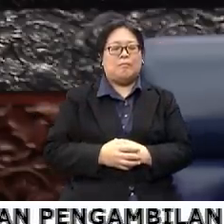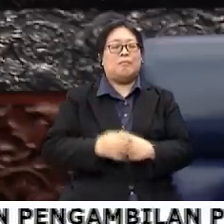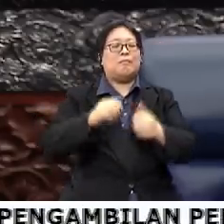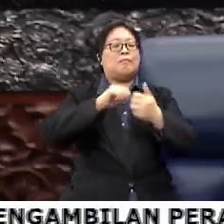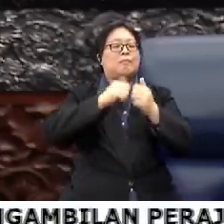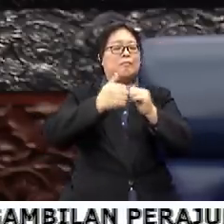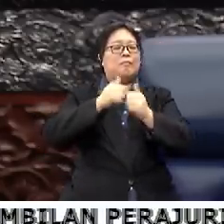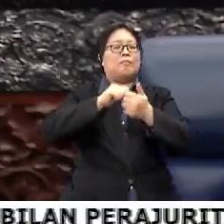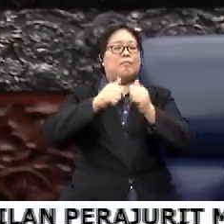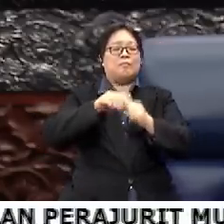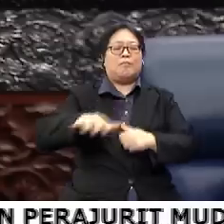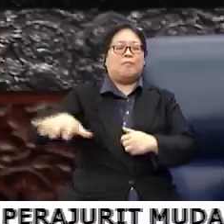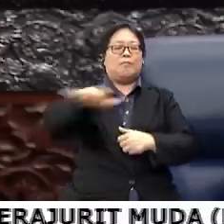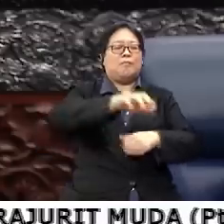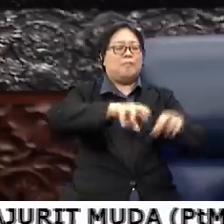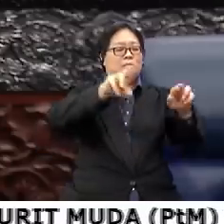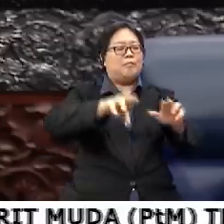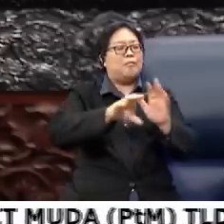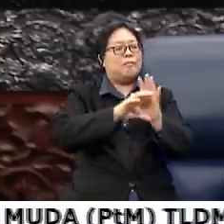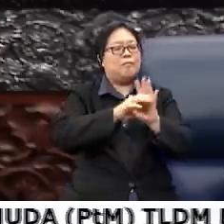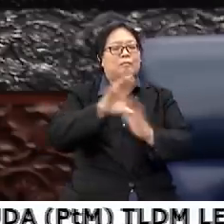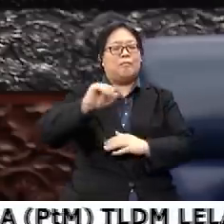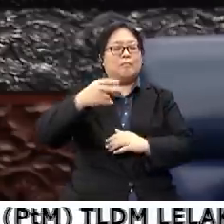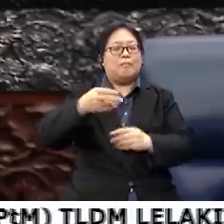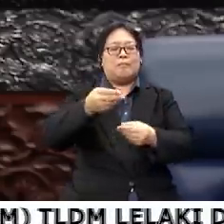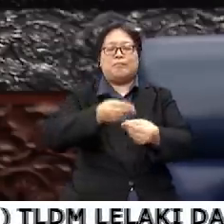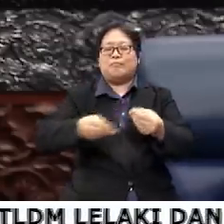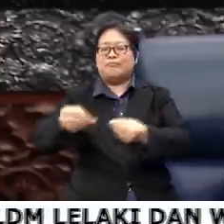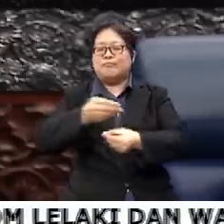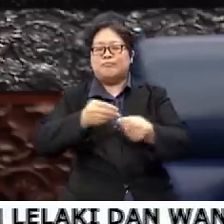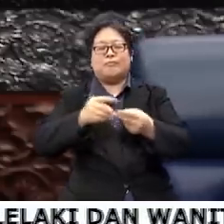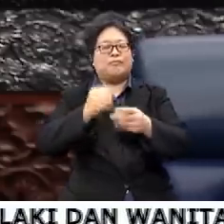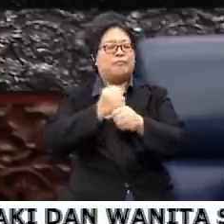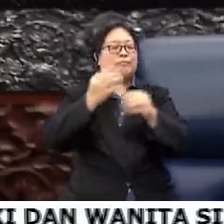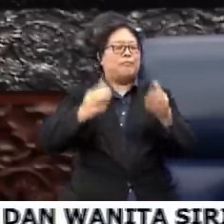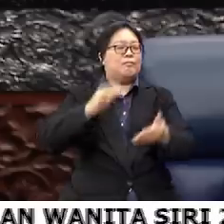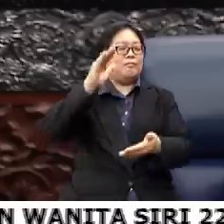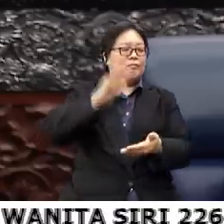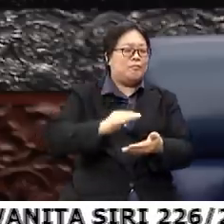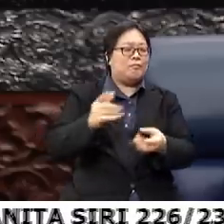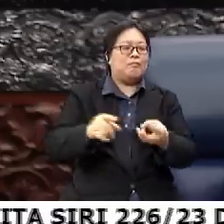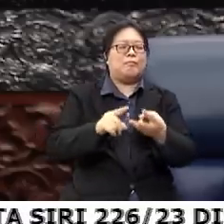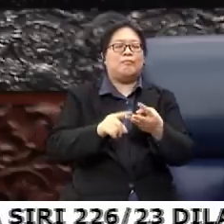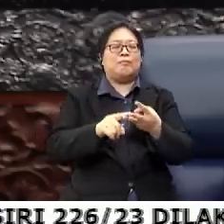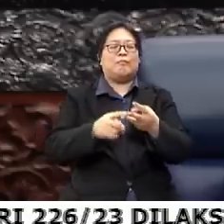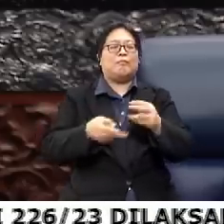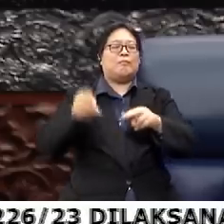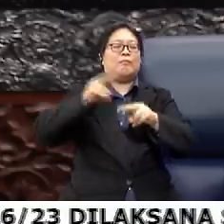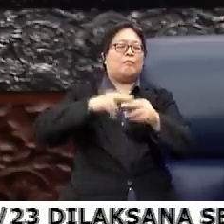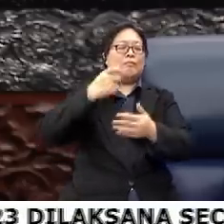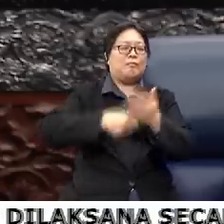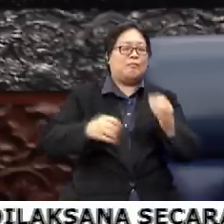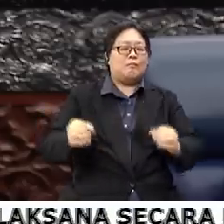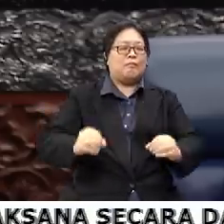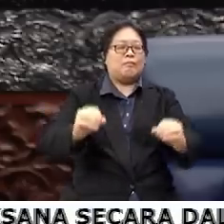masalah-masalah yang mereka hadapi seperti aliran tunai, kekurangan pekerja dan juga peningkatan kos operasi